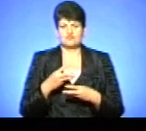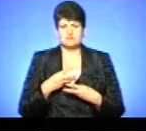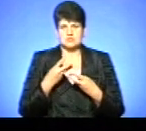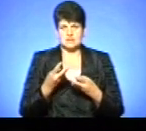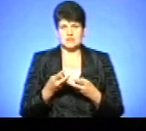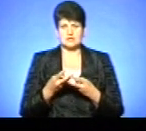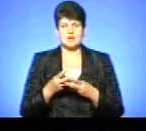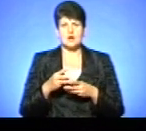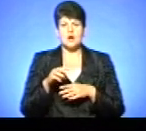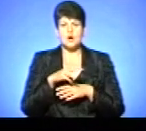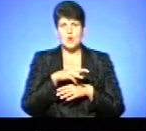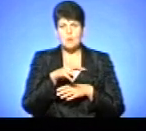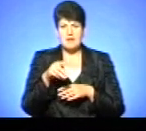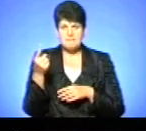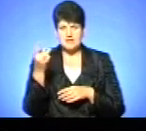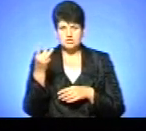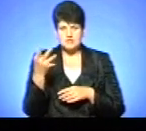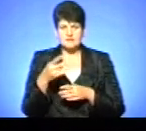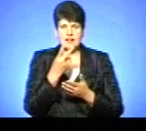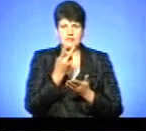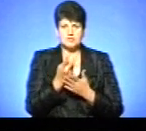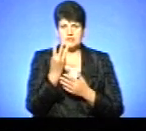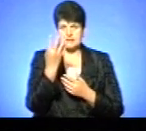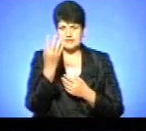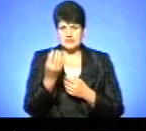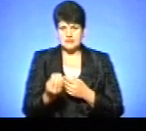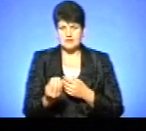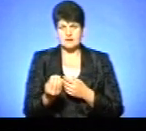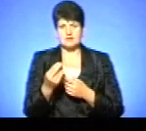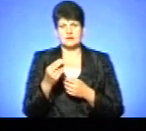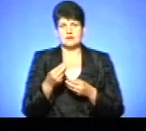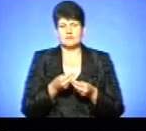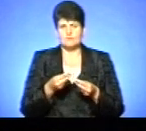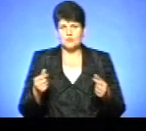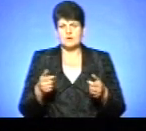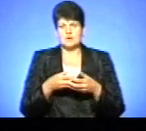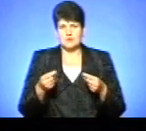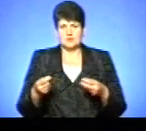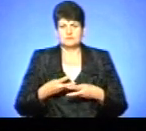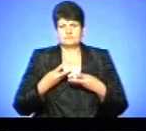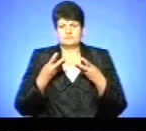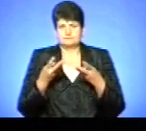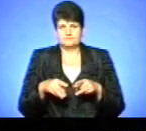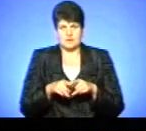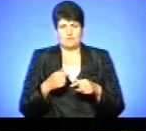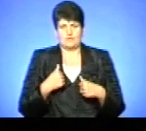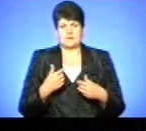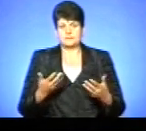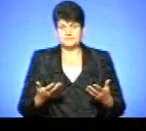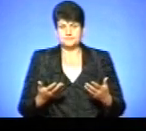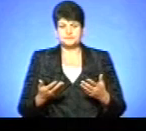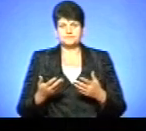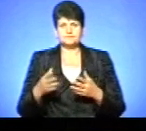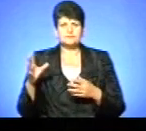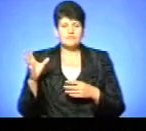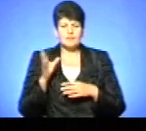кроплять, перший раз скрупили, то вона взагалі лежала три дні з діареєю, її нудило, так само і я. Всі хворі, всі